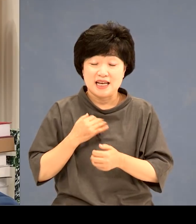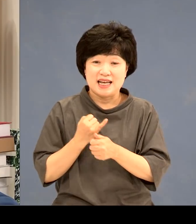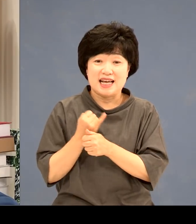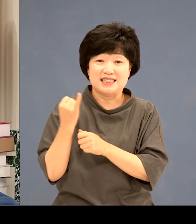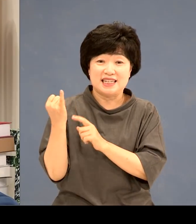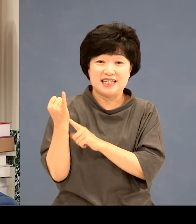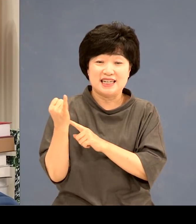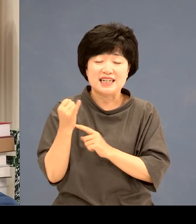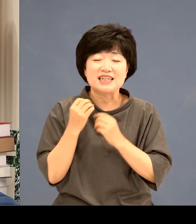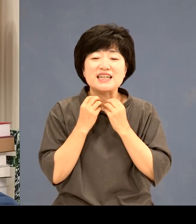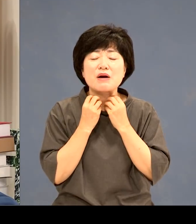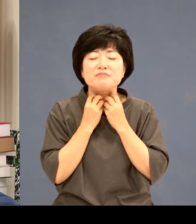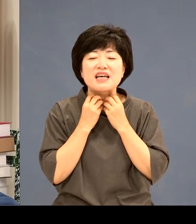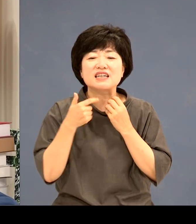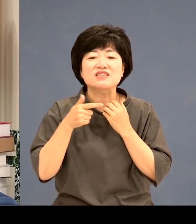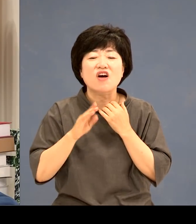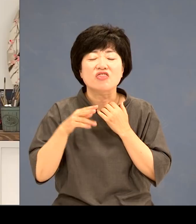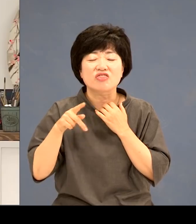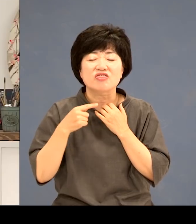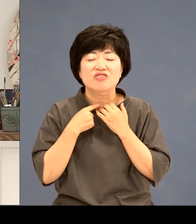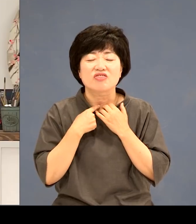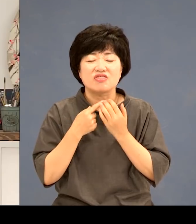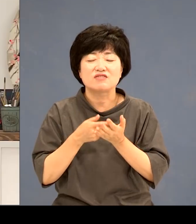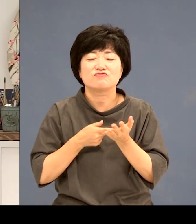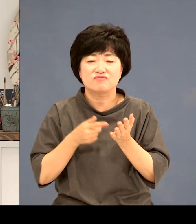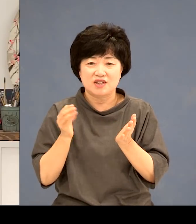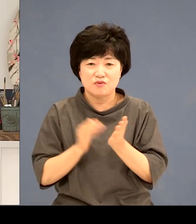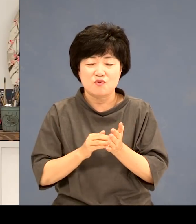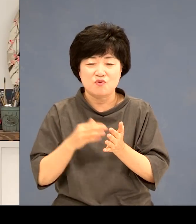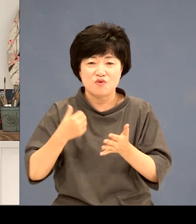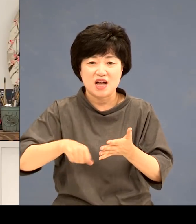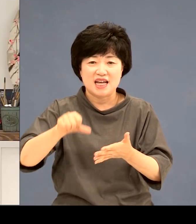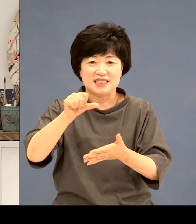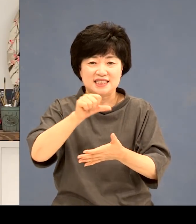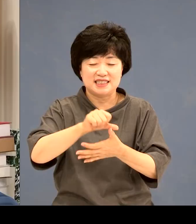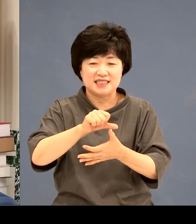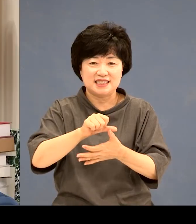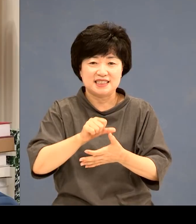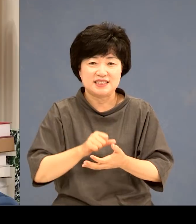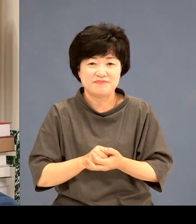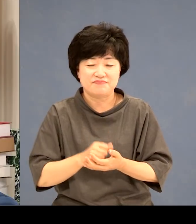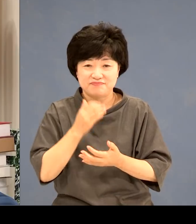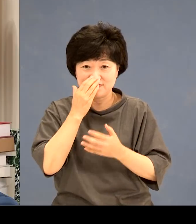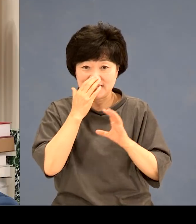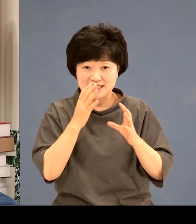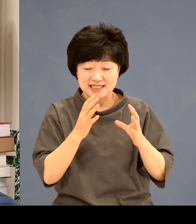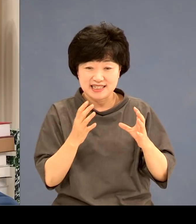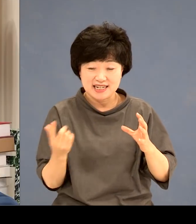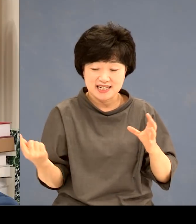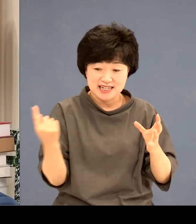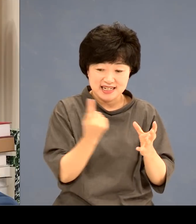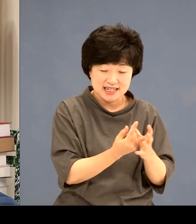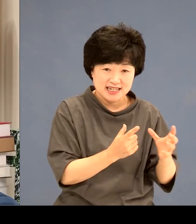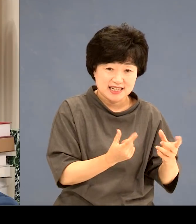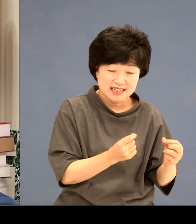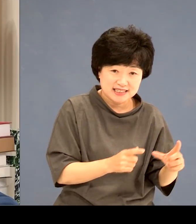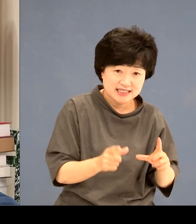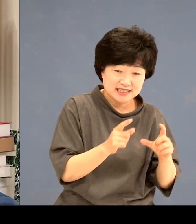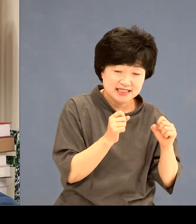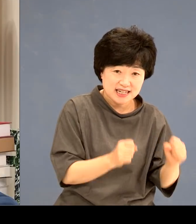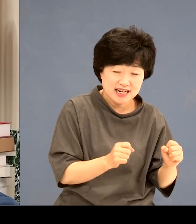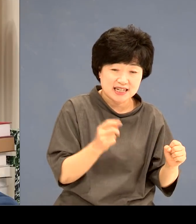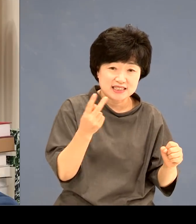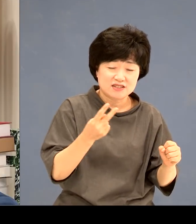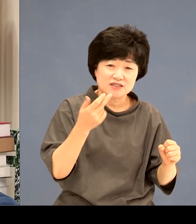이제 오래전에 갑상선 이제 암 수술을 했고, 예. 그리고 이제 저희 아들 같은 경우는 이스라엘에 같이